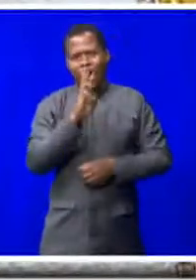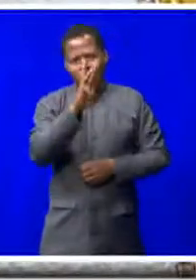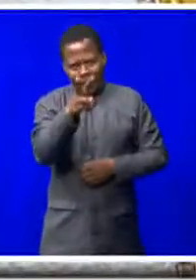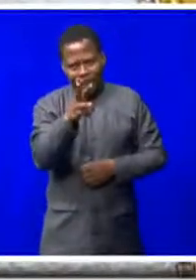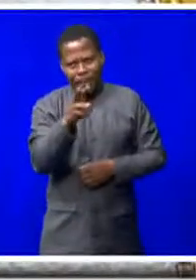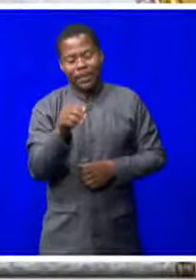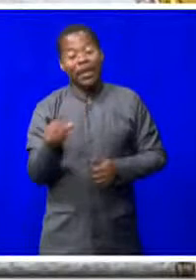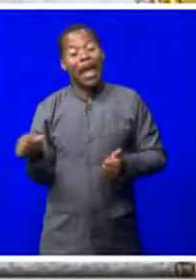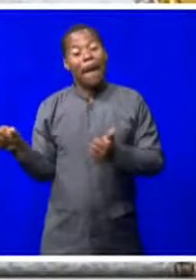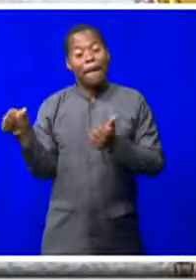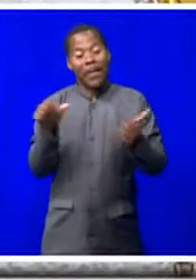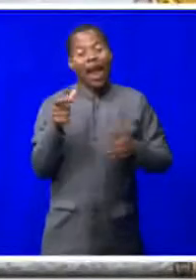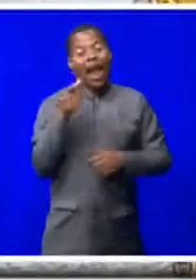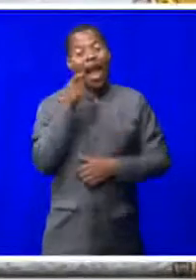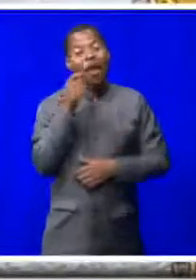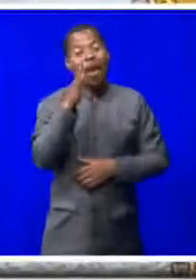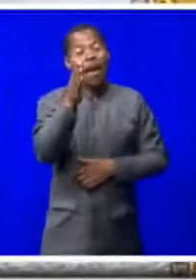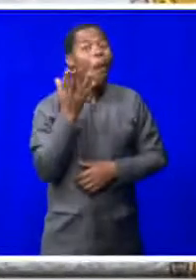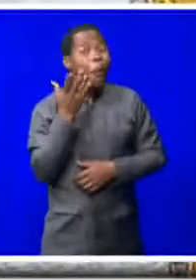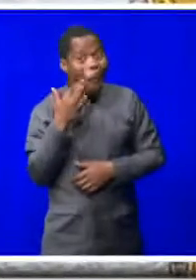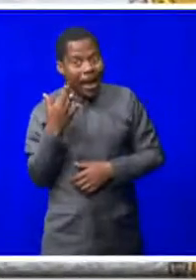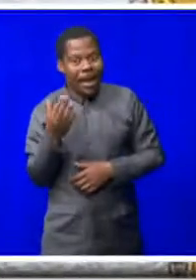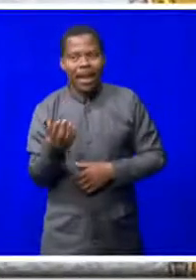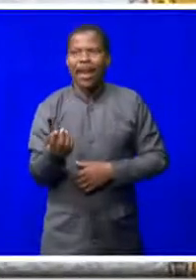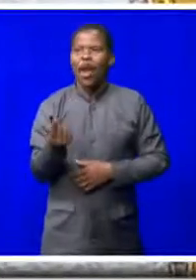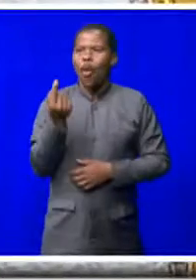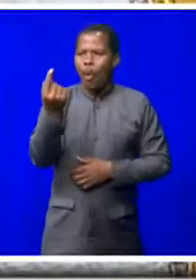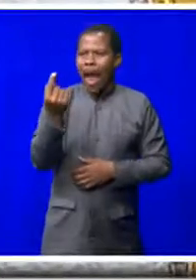Titawubuya mhla lulunye kuyo inyoni.